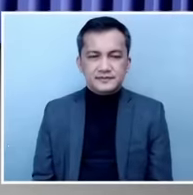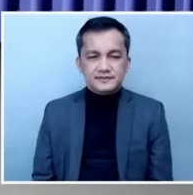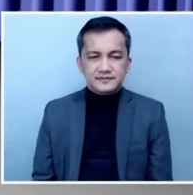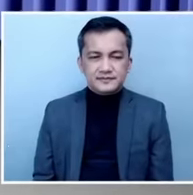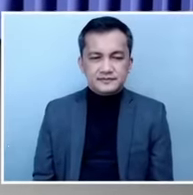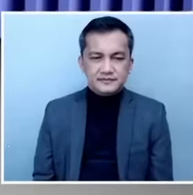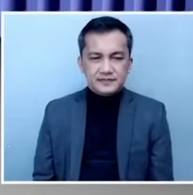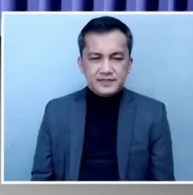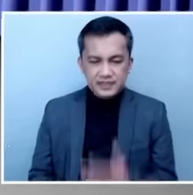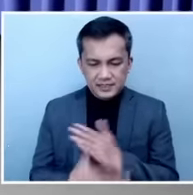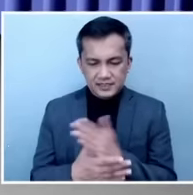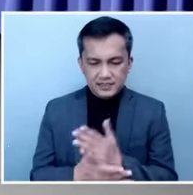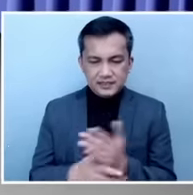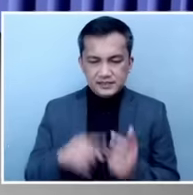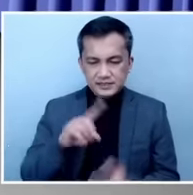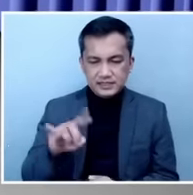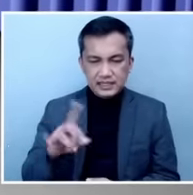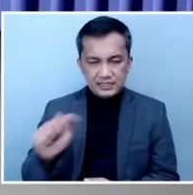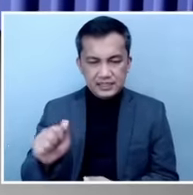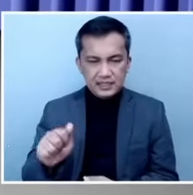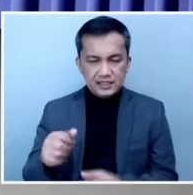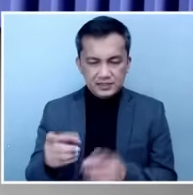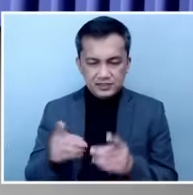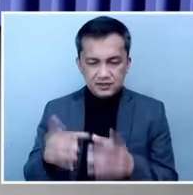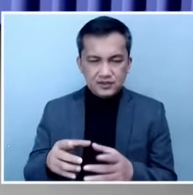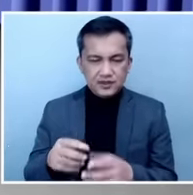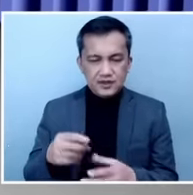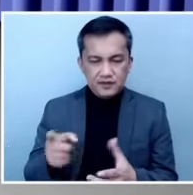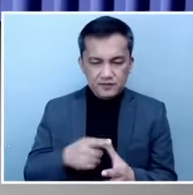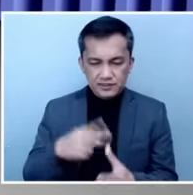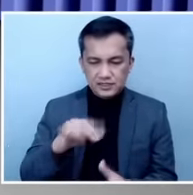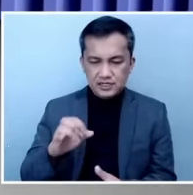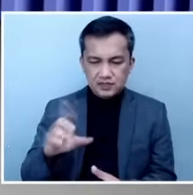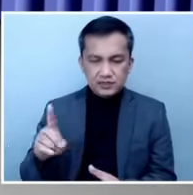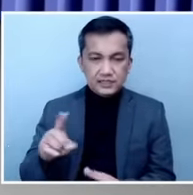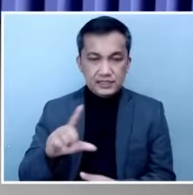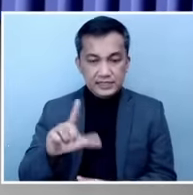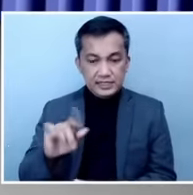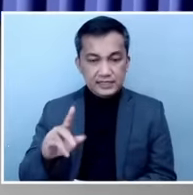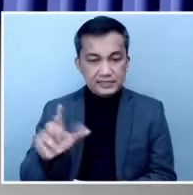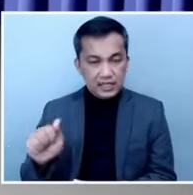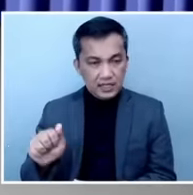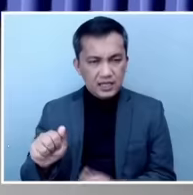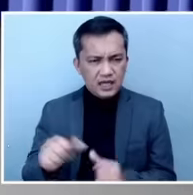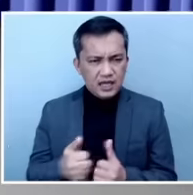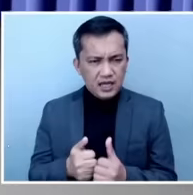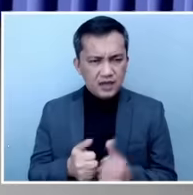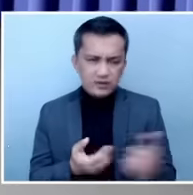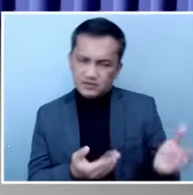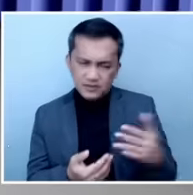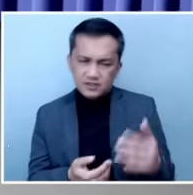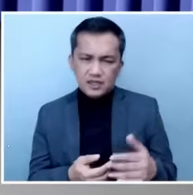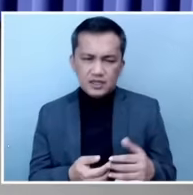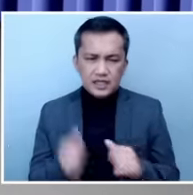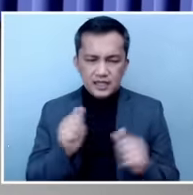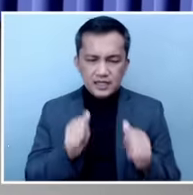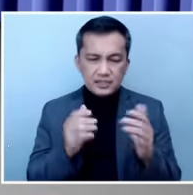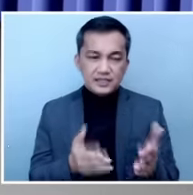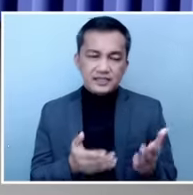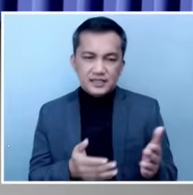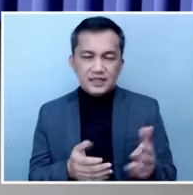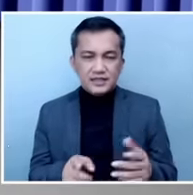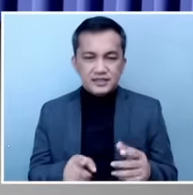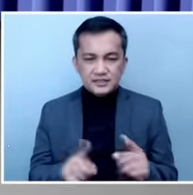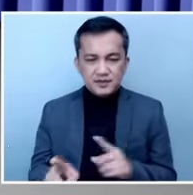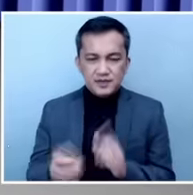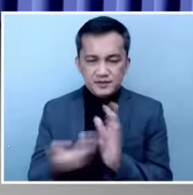Ibinahagi ni Zelda Williams, ang direktor ng unang Hollywood movie ni Liza Soberano, kung paano niya hinikayat ang aktres na maging isa sa mga bida